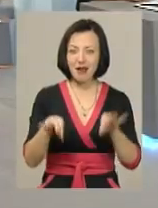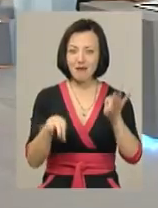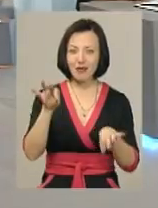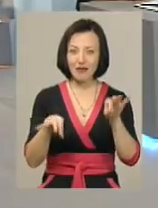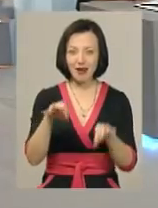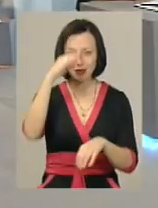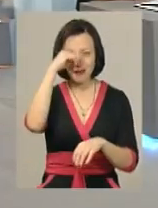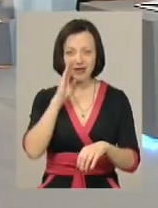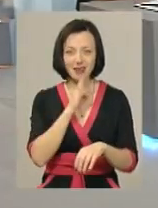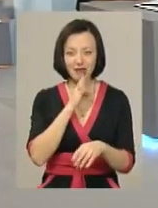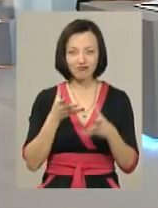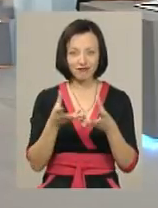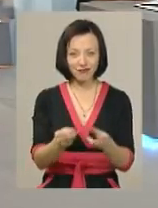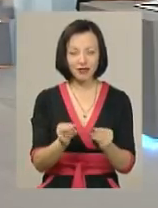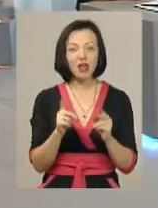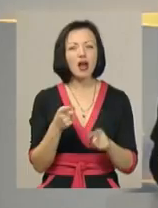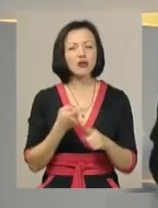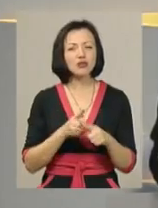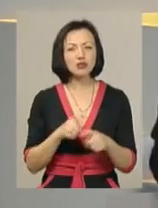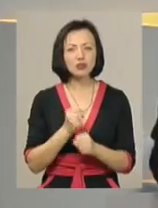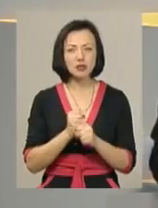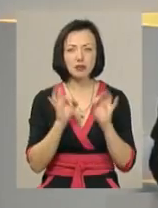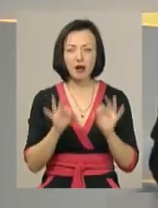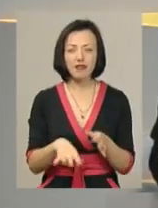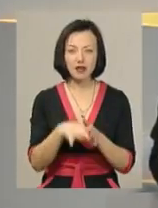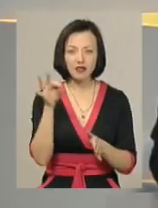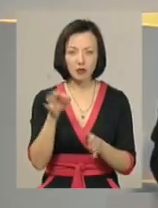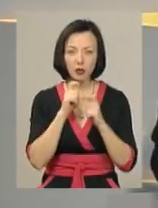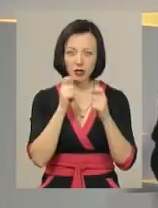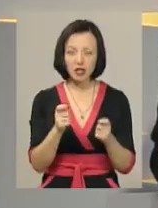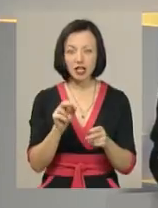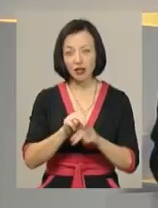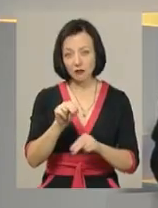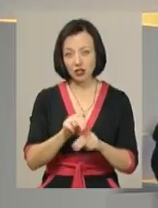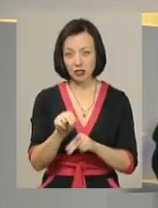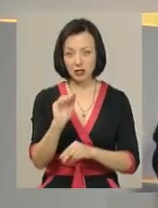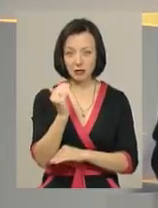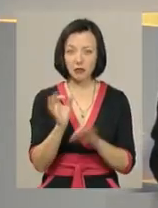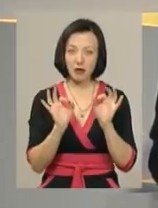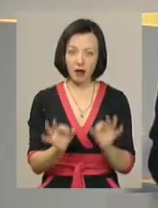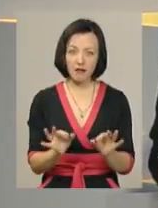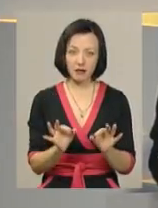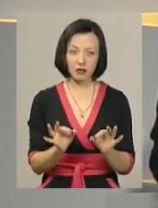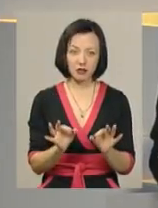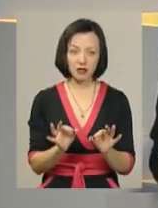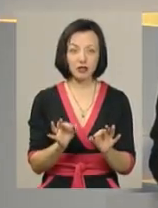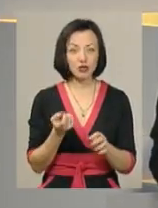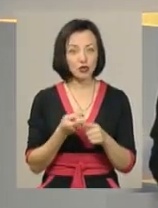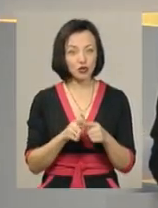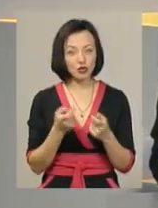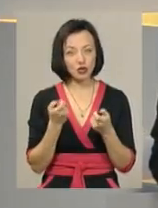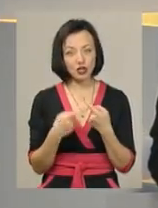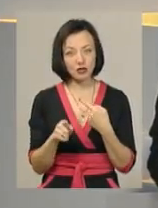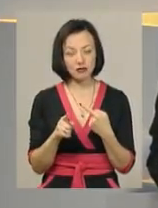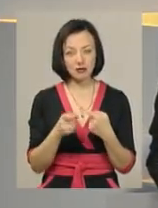батьками Ось і от як тут зробити правильний вибір подарунку і навчити чимось дитину правильно його подарувати Оскільки тут вже